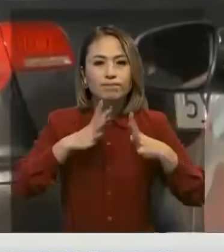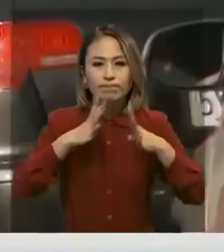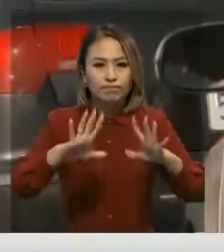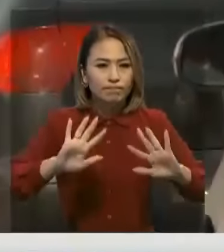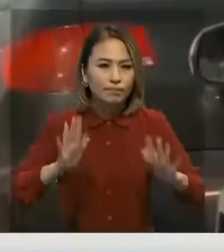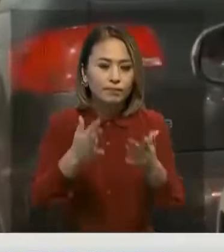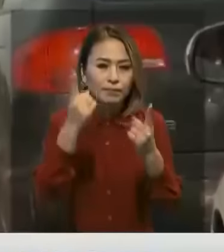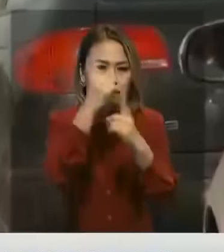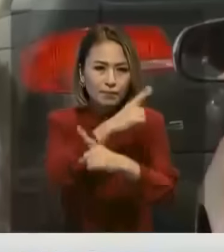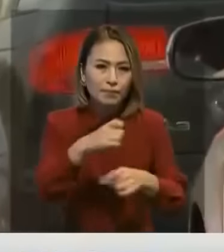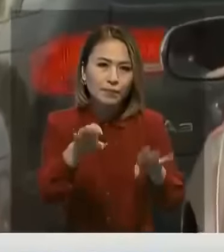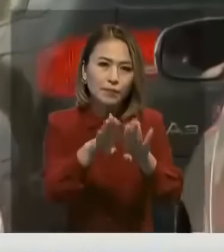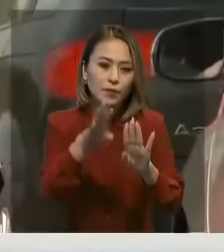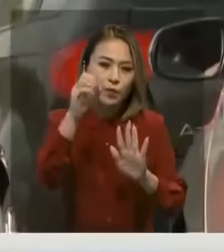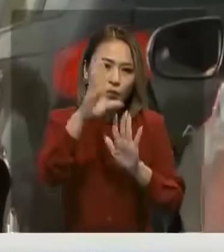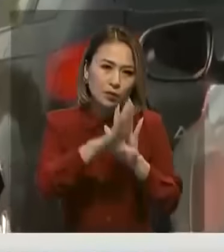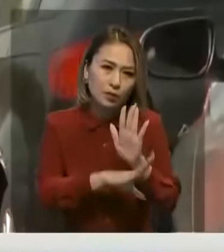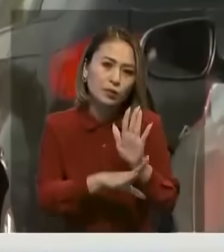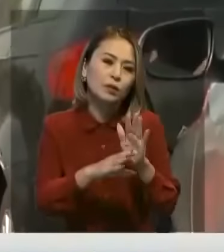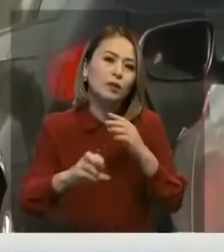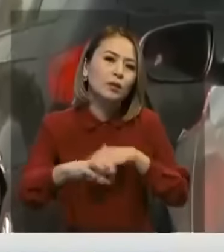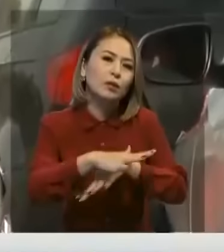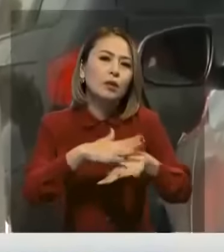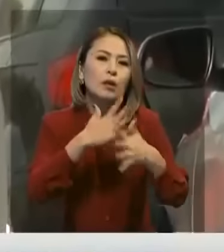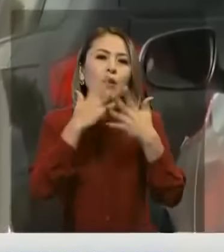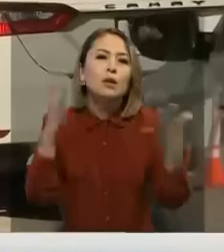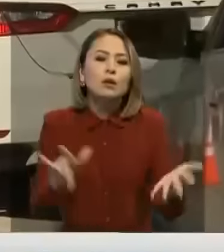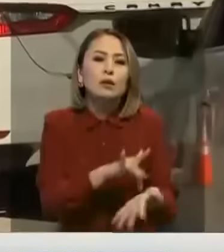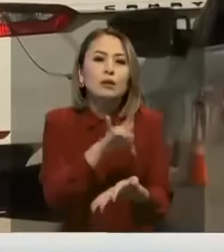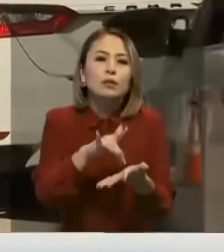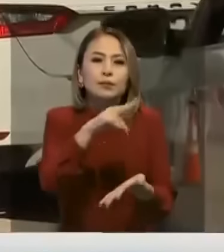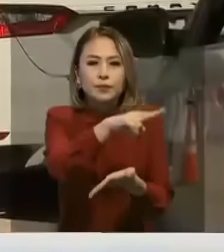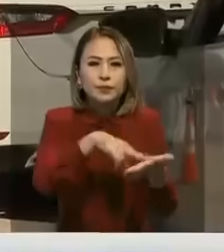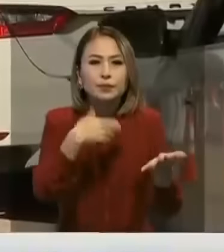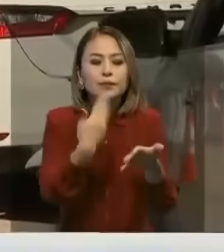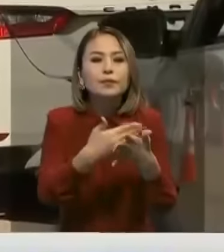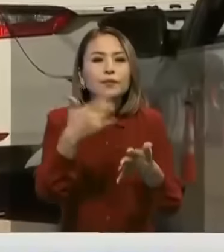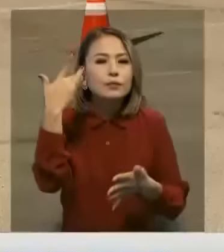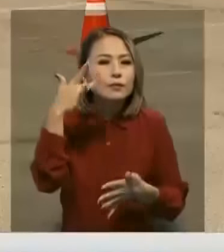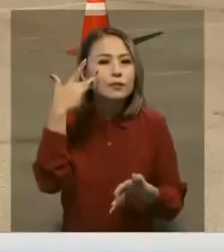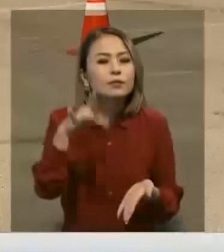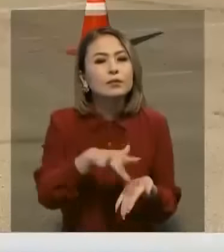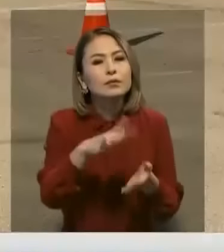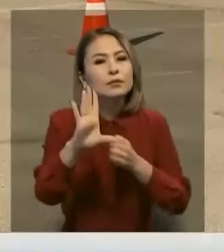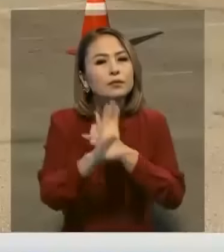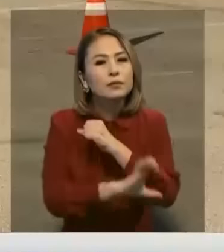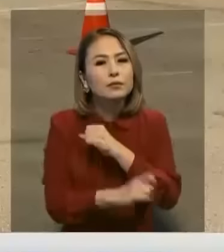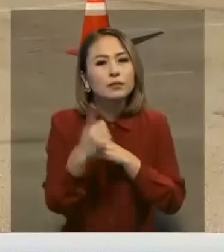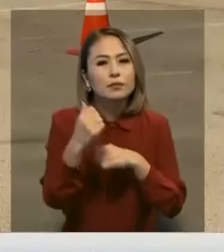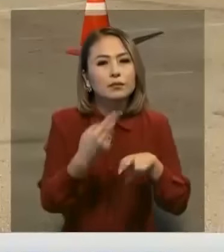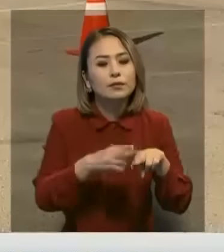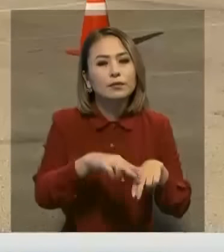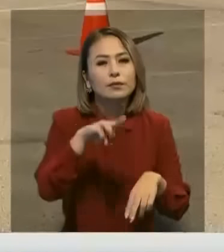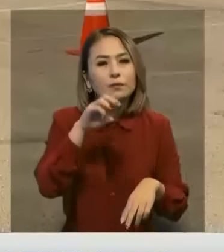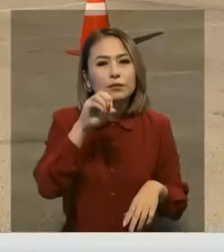болмаған жағдай дейді мамандар. Індеттің өршуі әсіресе елдің үлкен мегаполистерінде тіркелуде. Мәселен, Нью-Йорк қаласында соңғы